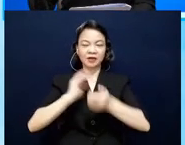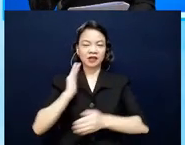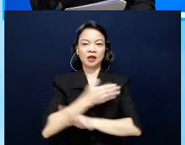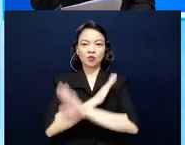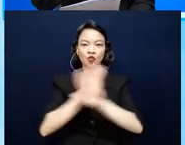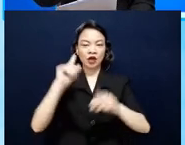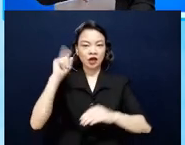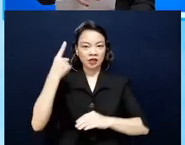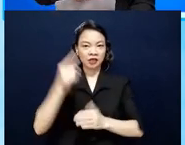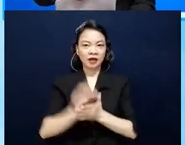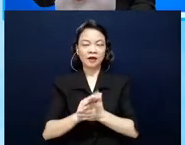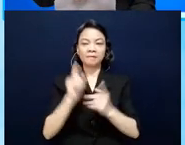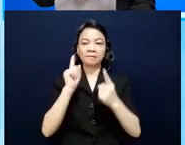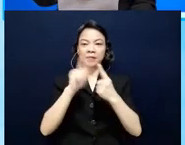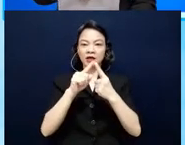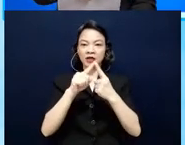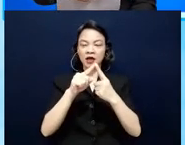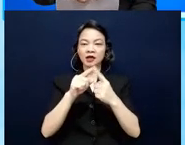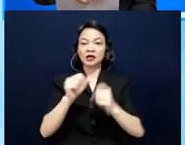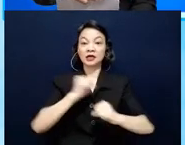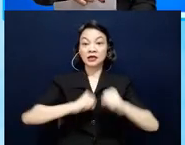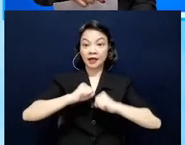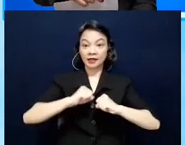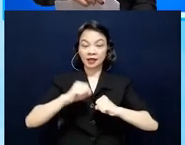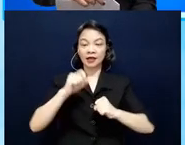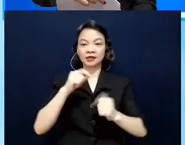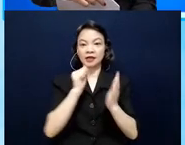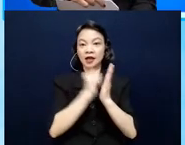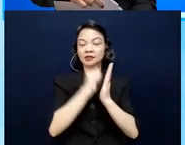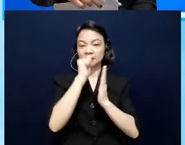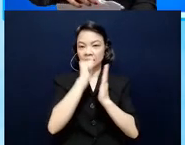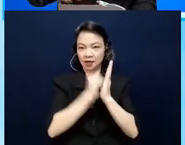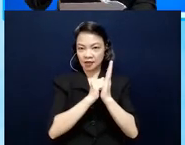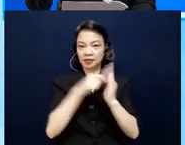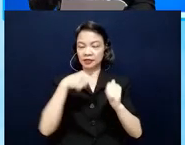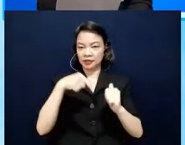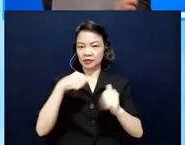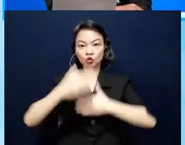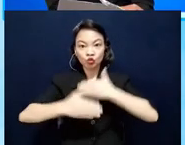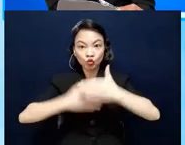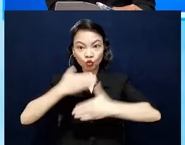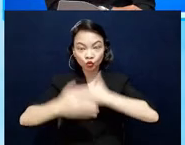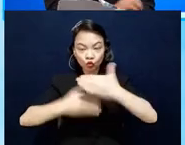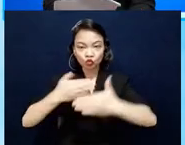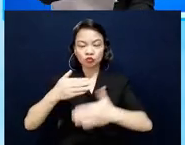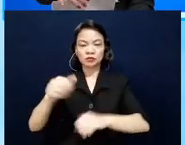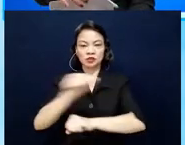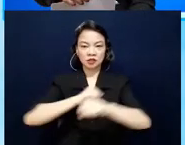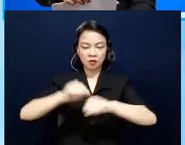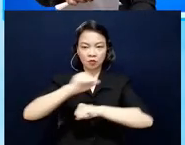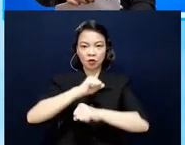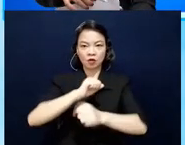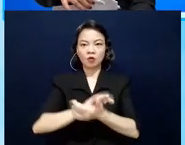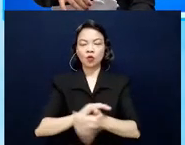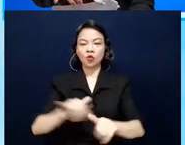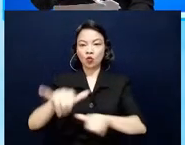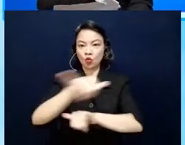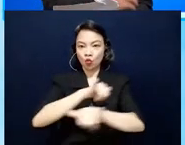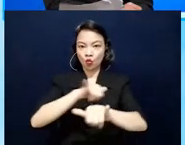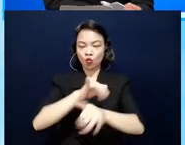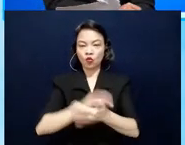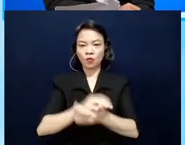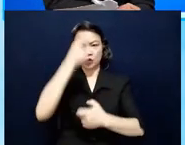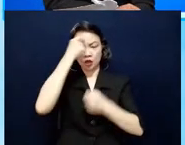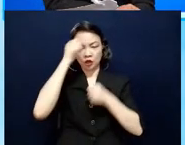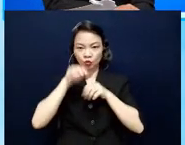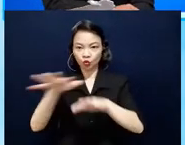ini dan kita harapkan bisa terus dan kita sama-sama perang melawan penyakit tidak menular supaya masyarakat kita